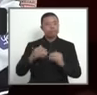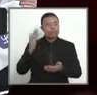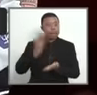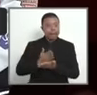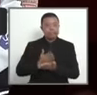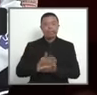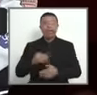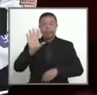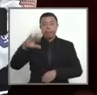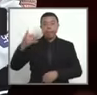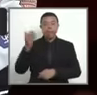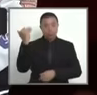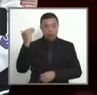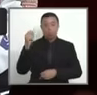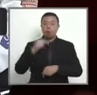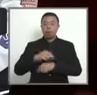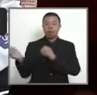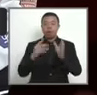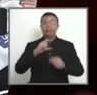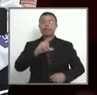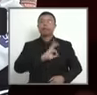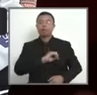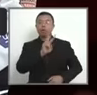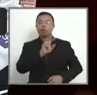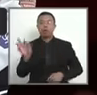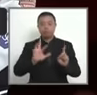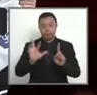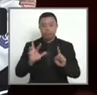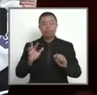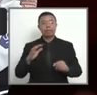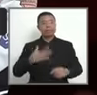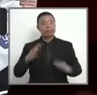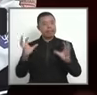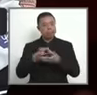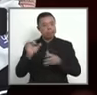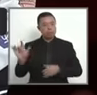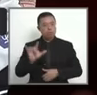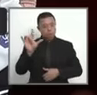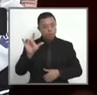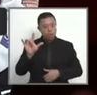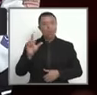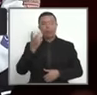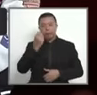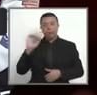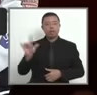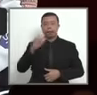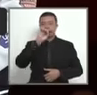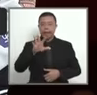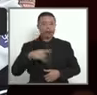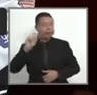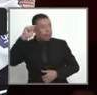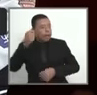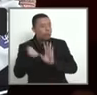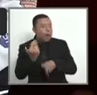gratis karena itu sangat penting bagi masyarakat jadi itu yang diberikan dan terus disampaikan kepada masyarakat